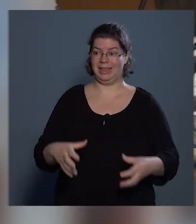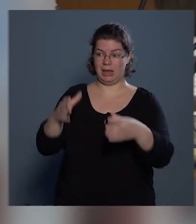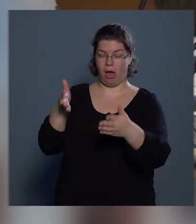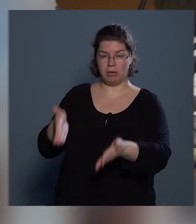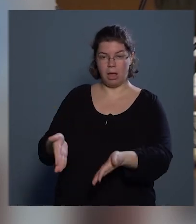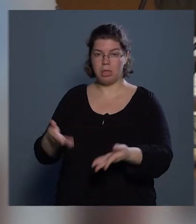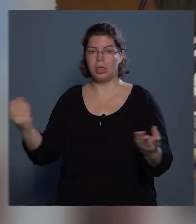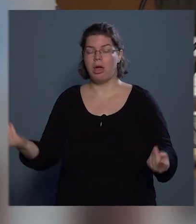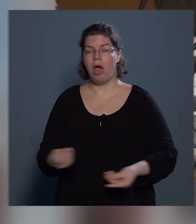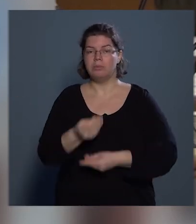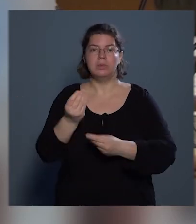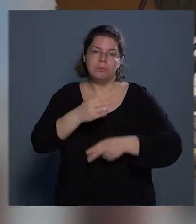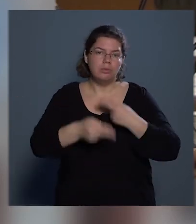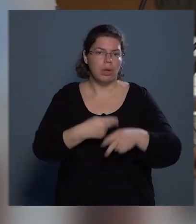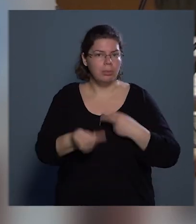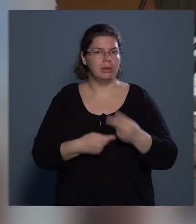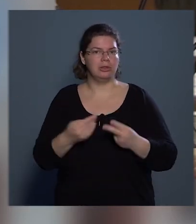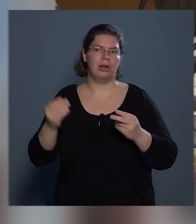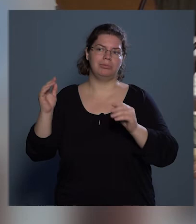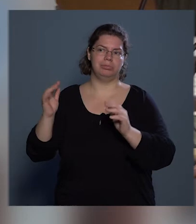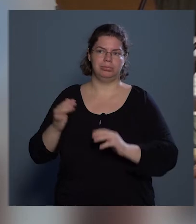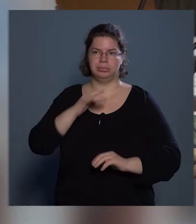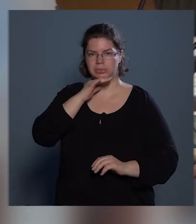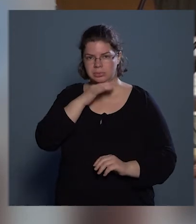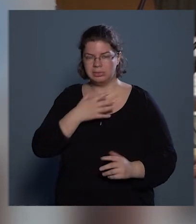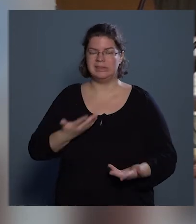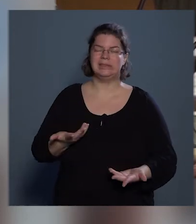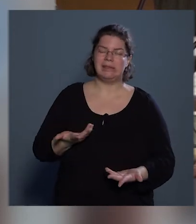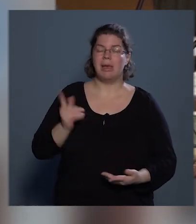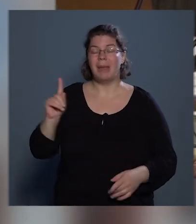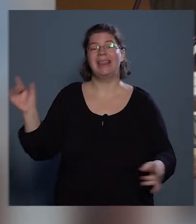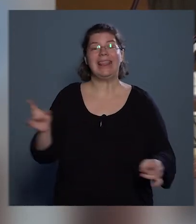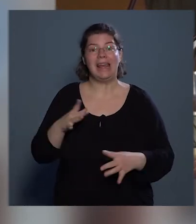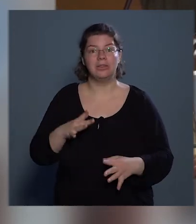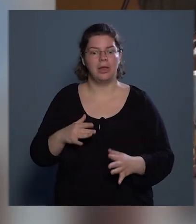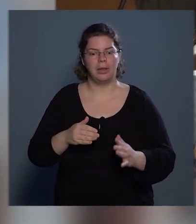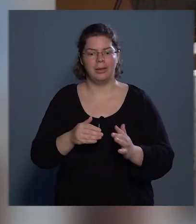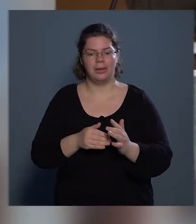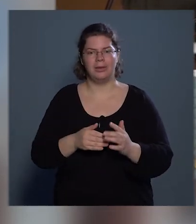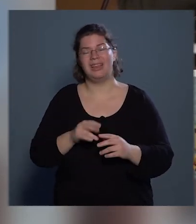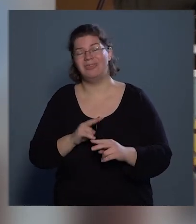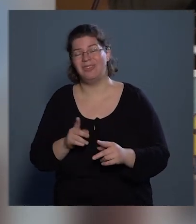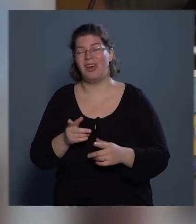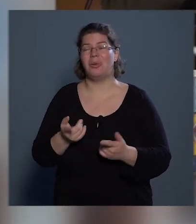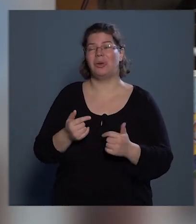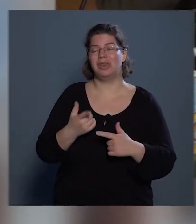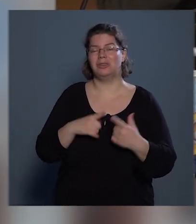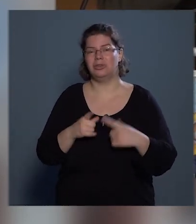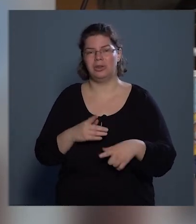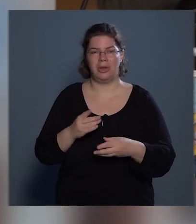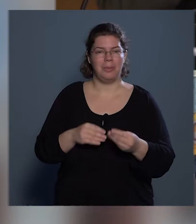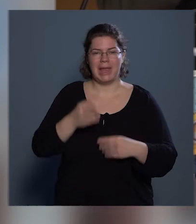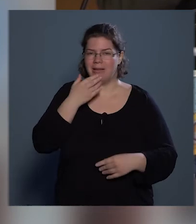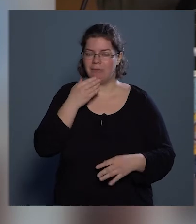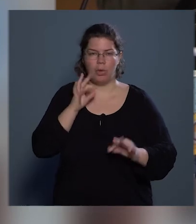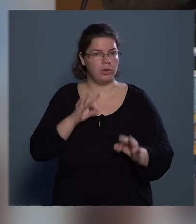amelyik folyamatosan amortizálódik, bár még szerencsére, bár van honnan sajnos, mert nem volt jó